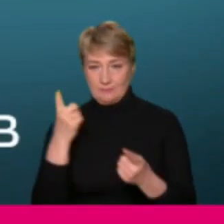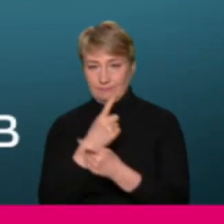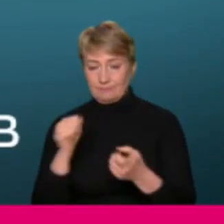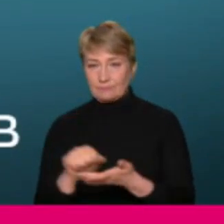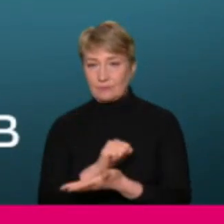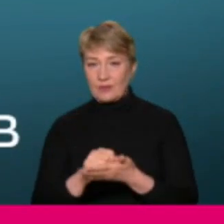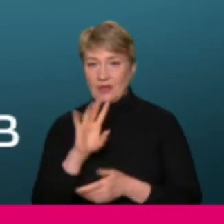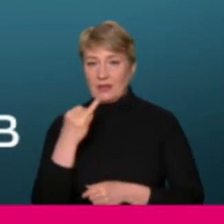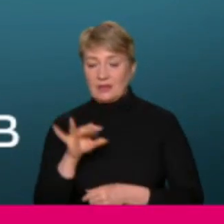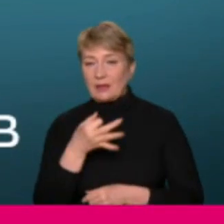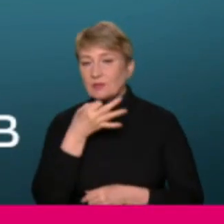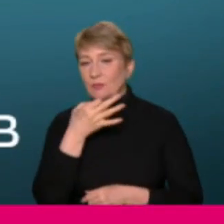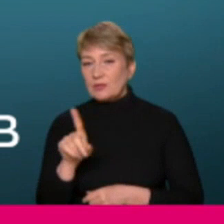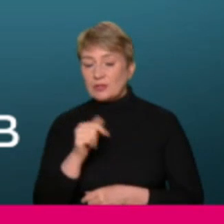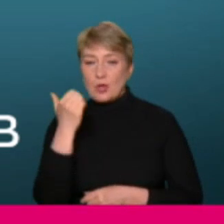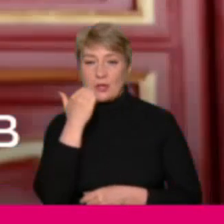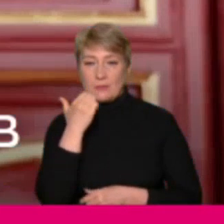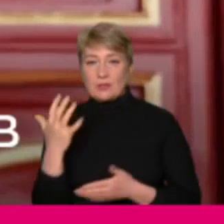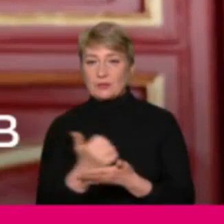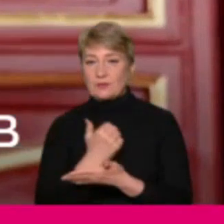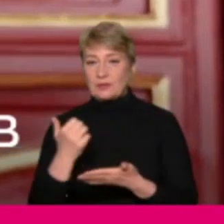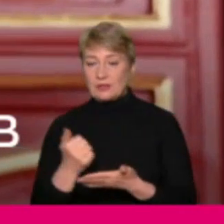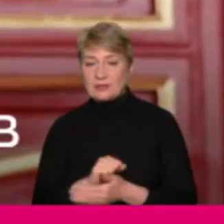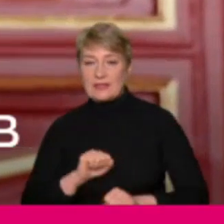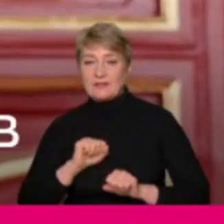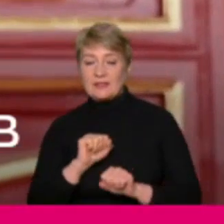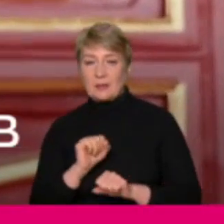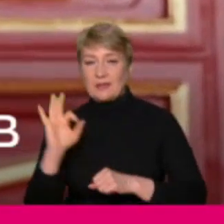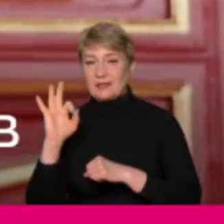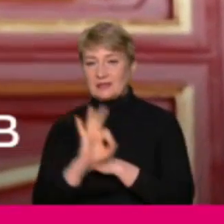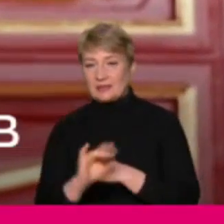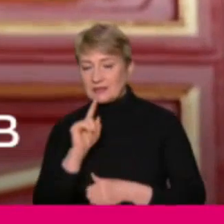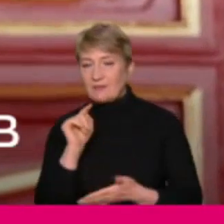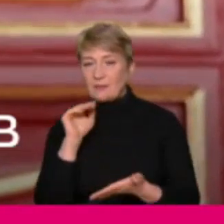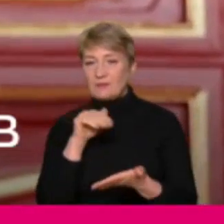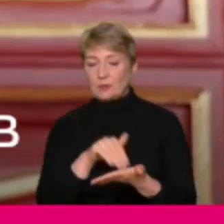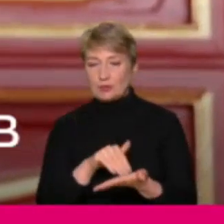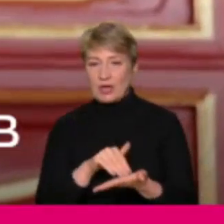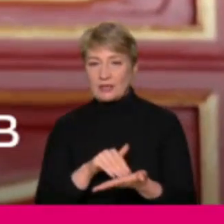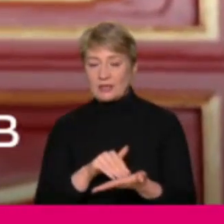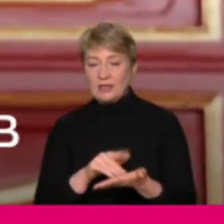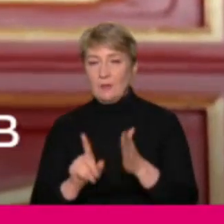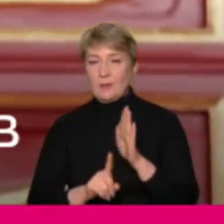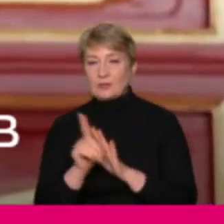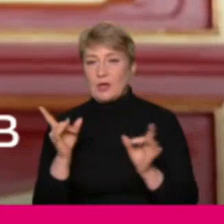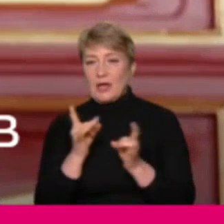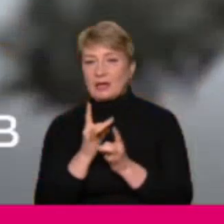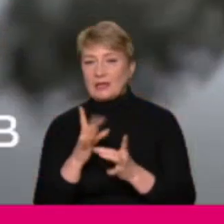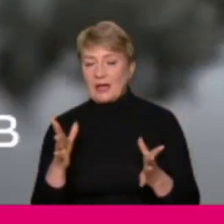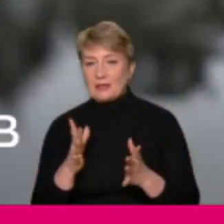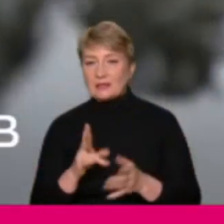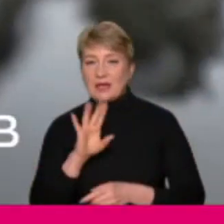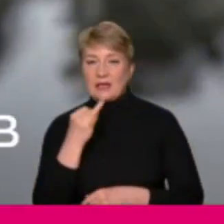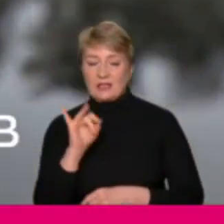китайцям сподобалося що Кремлю вдалося втримати захід від прямого втручання у війну розмахуючи ядерною палицею тож